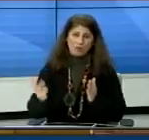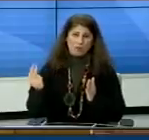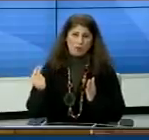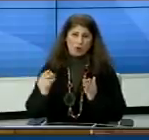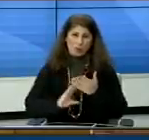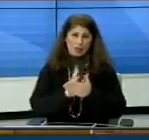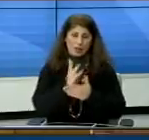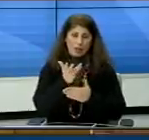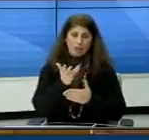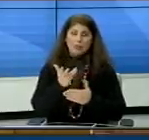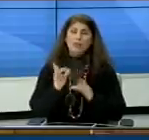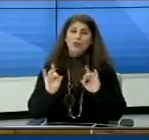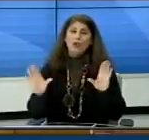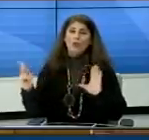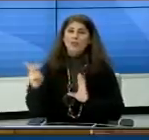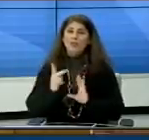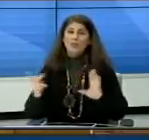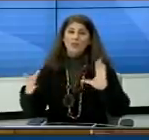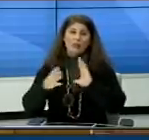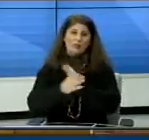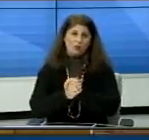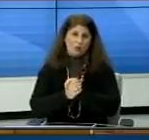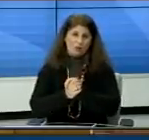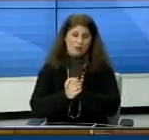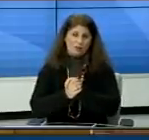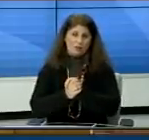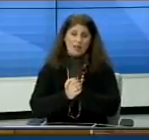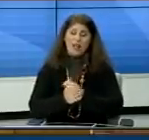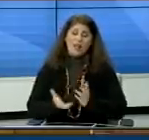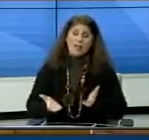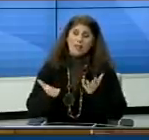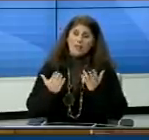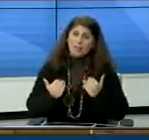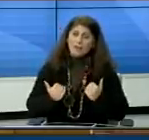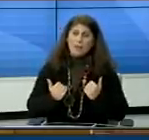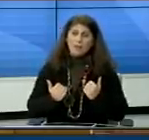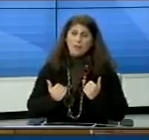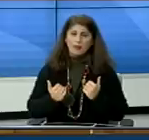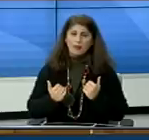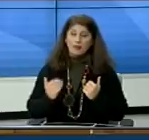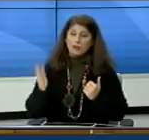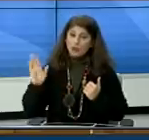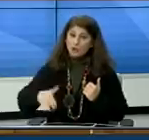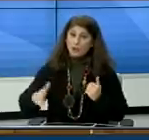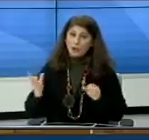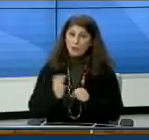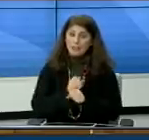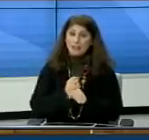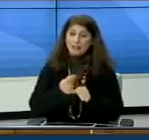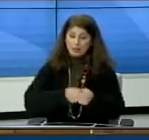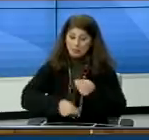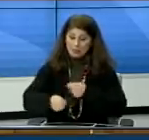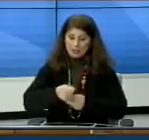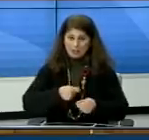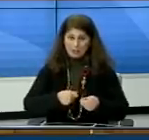ανάπτυξη χωρίς κοινωνική συνοχή. Δεν υπάρχει τελικά επιτυχημένη